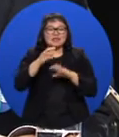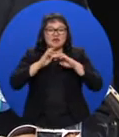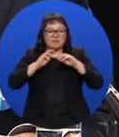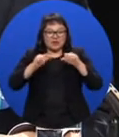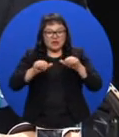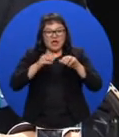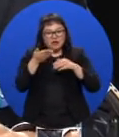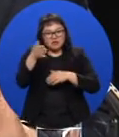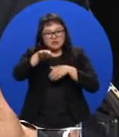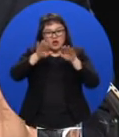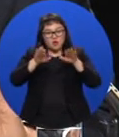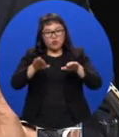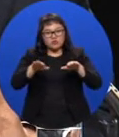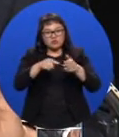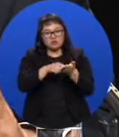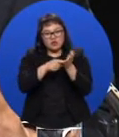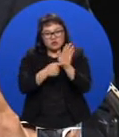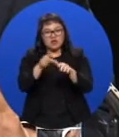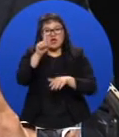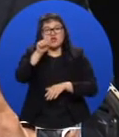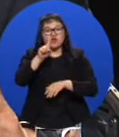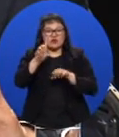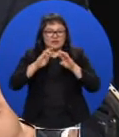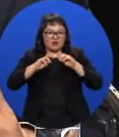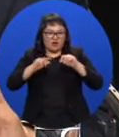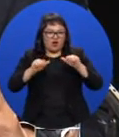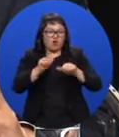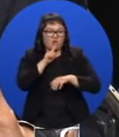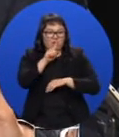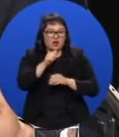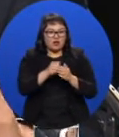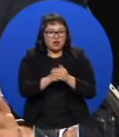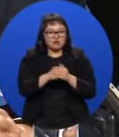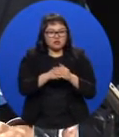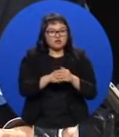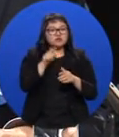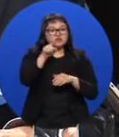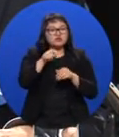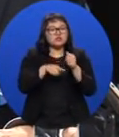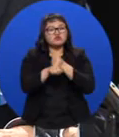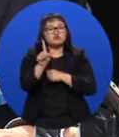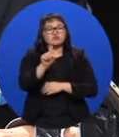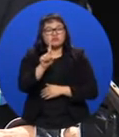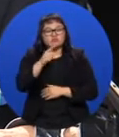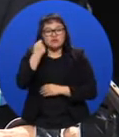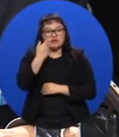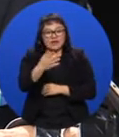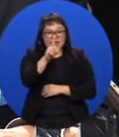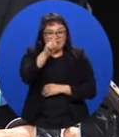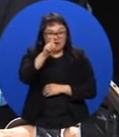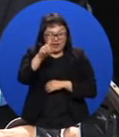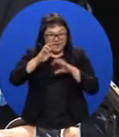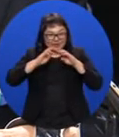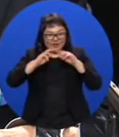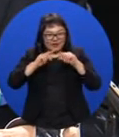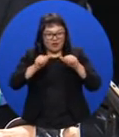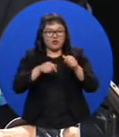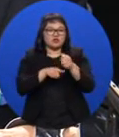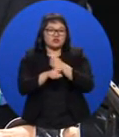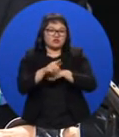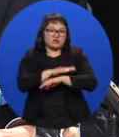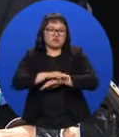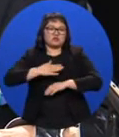오늘 성명에서 11필지라고 했단 말입니다. 예, 예. 그 11필지라고 한 이유가 뭡니까? 11필지라고 한 이유는 나도